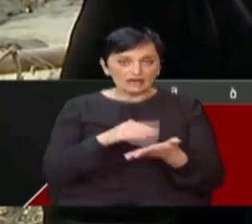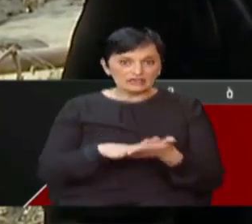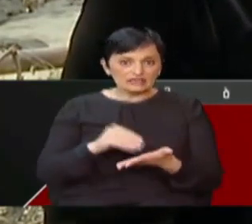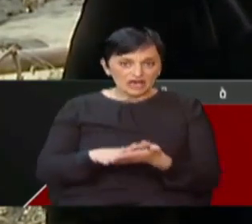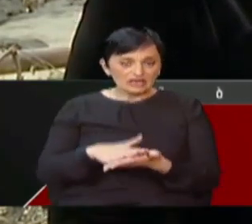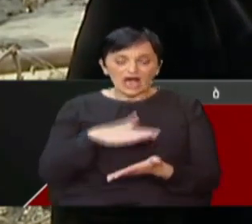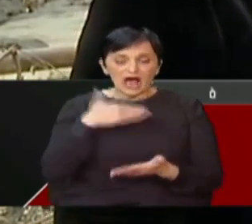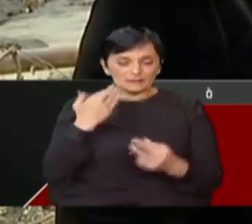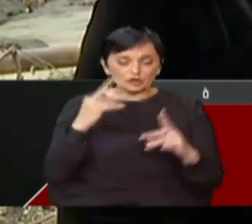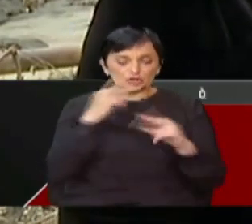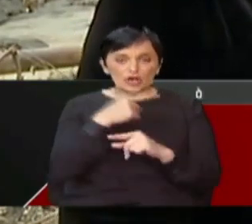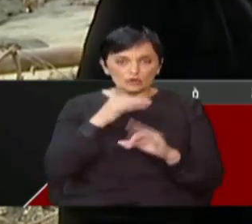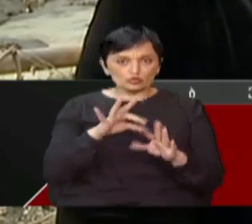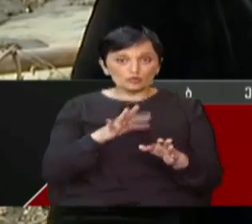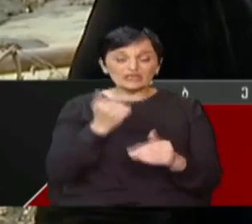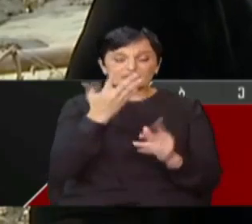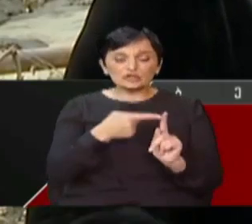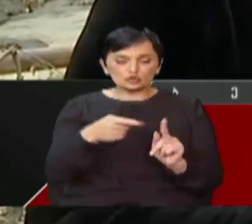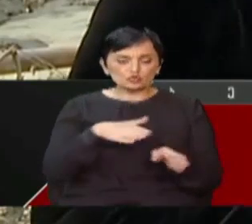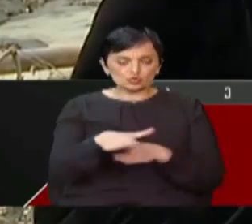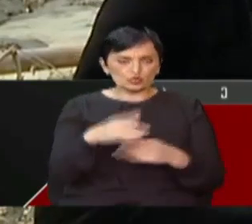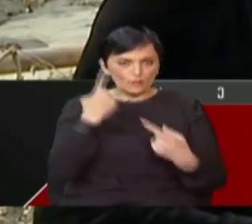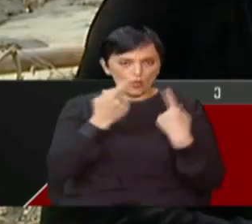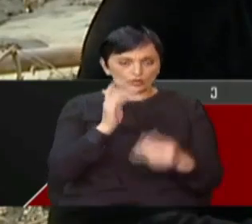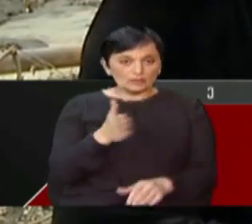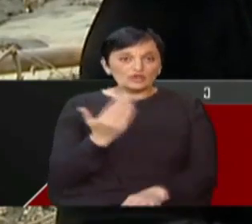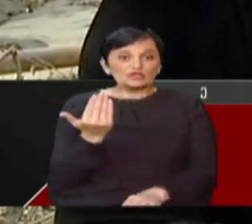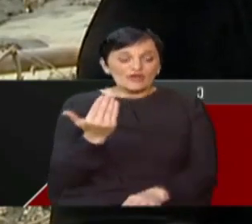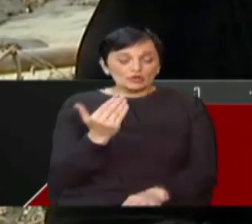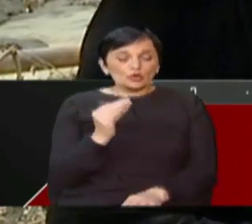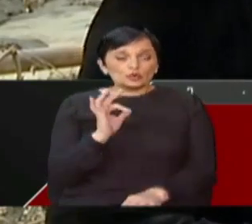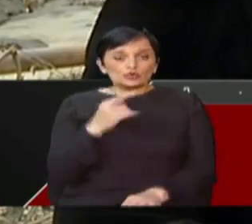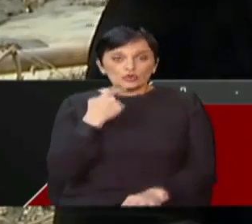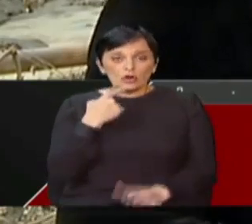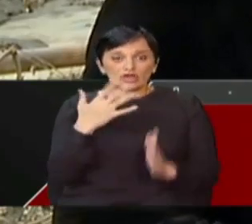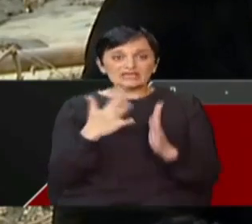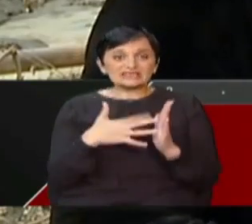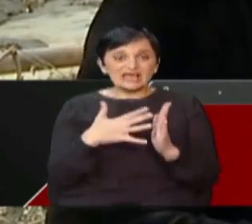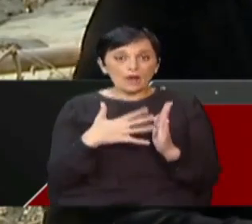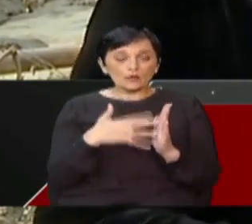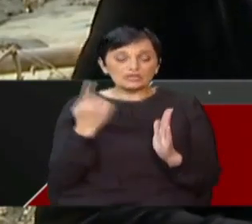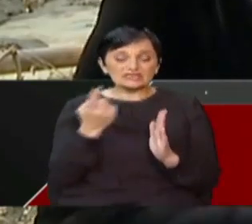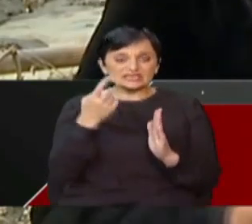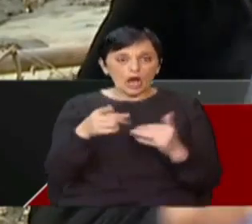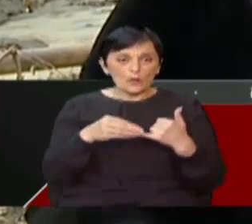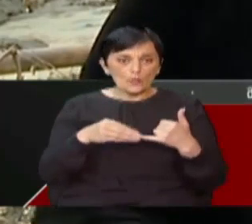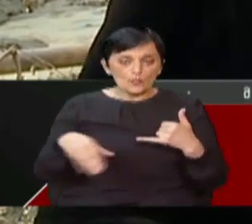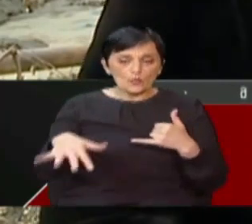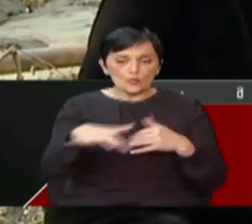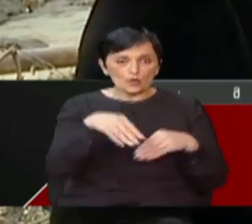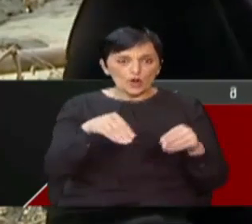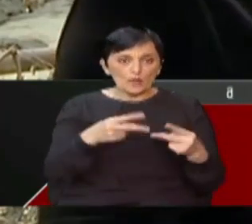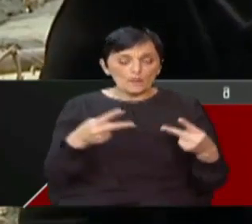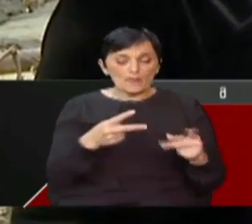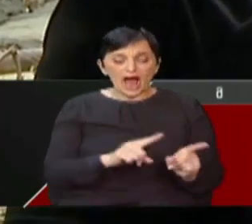შევიყო, რამდენიმე დღეში ჩვენ სრული მონაცემი გვექნება. თქვენ სწორად ახსენეთ სასოფლო სამეურნეო სავარგულები, რომელიც